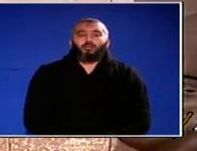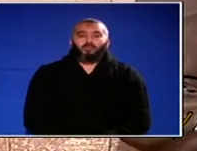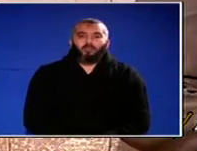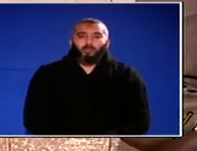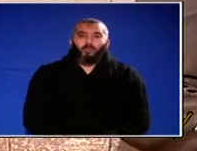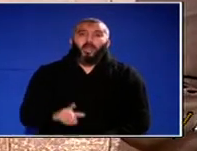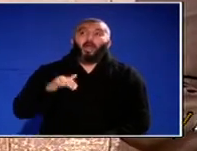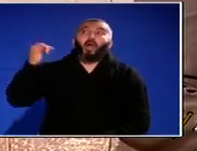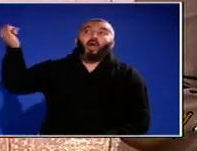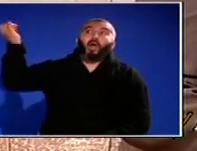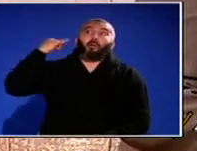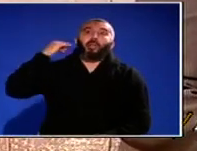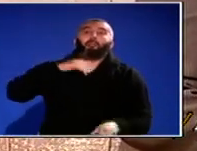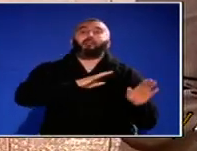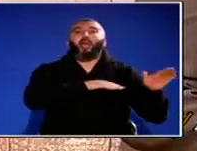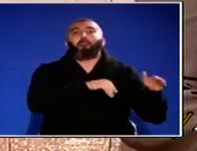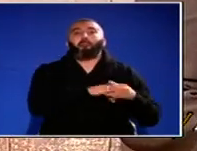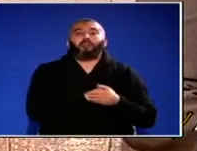ناس مستغانم سي عبد الله